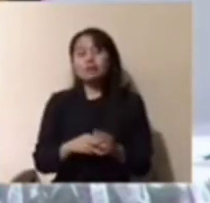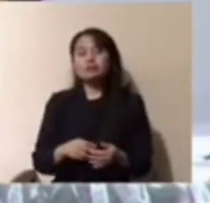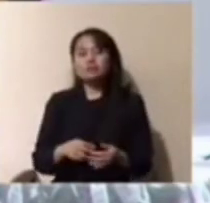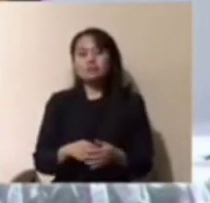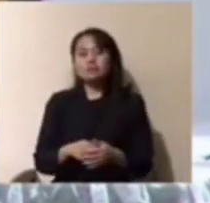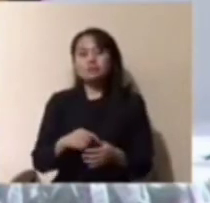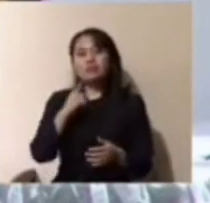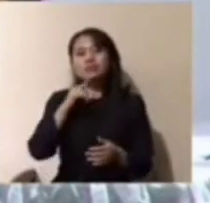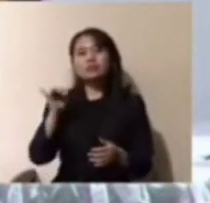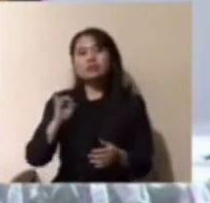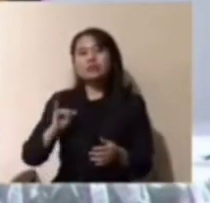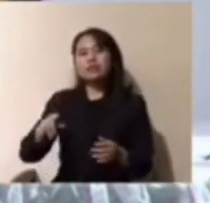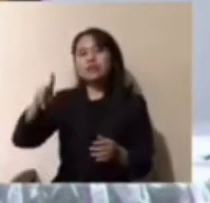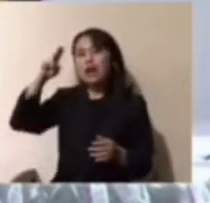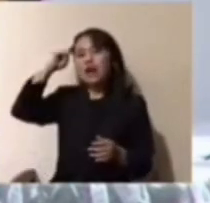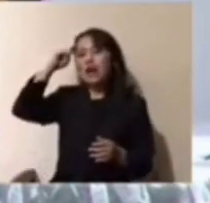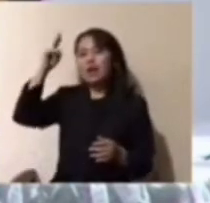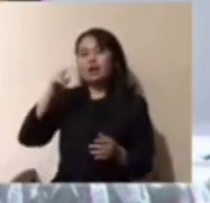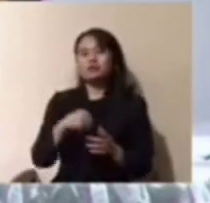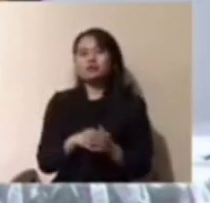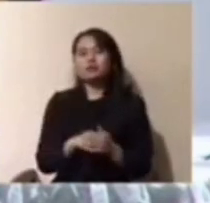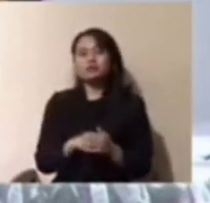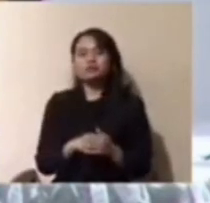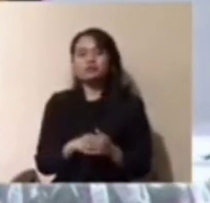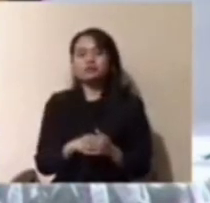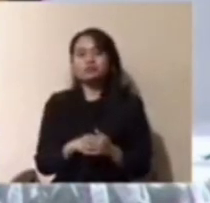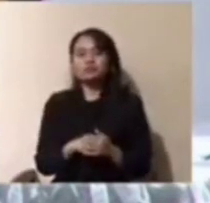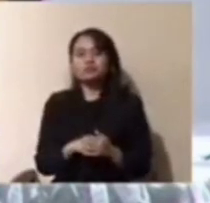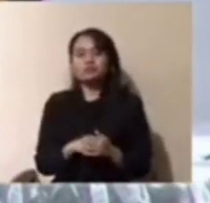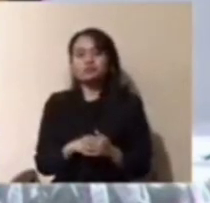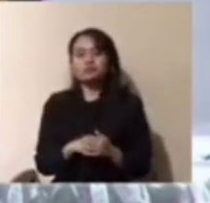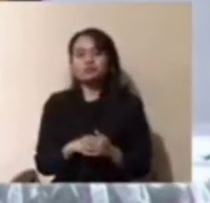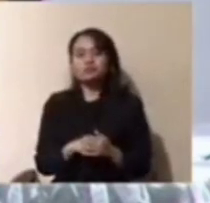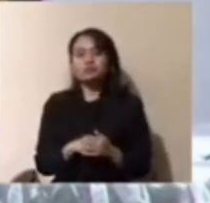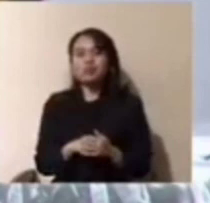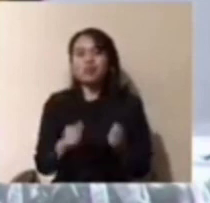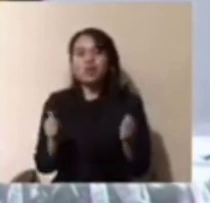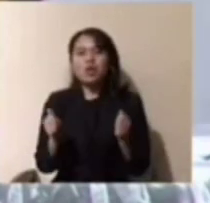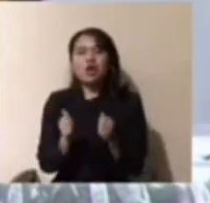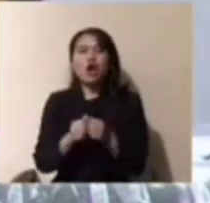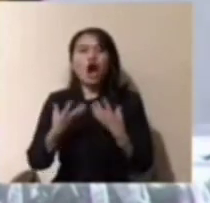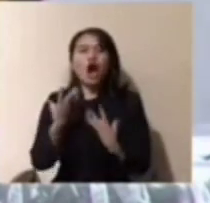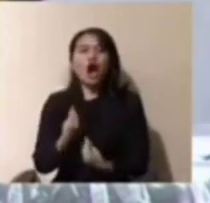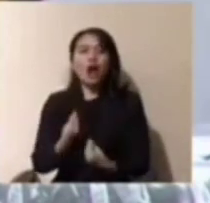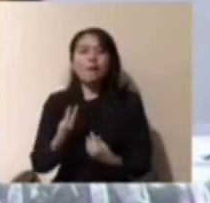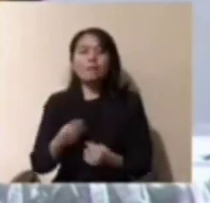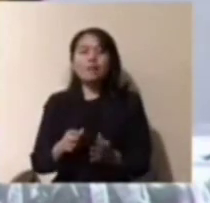bermartabat serupa dengan Yesus. Dengan harapan